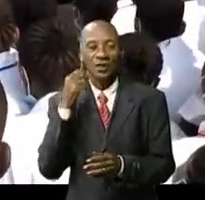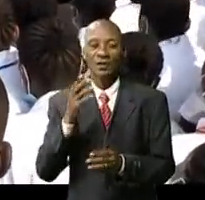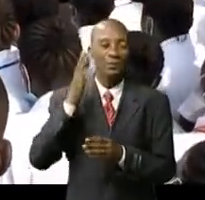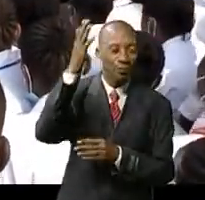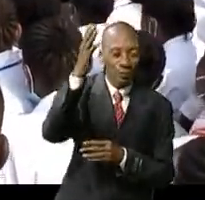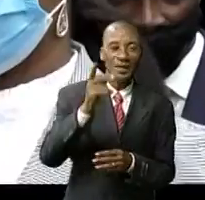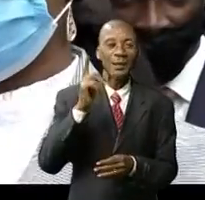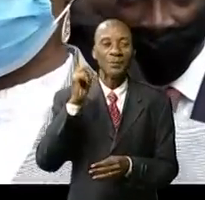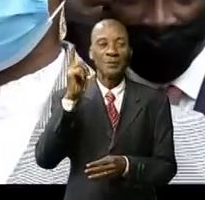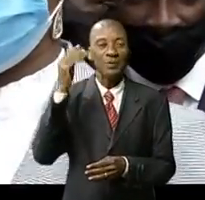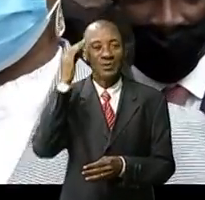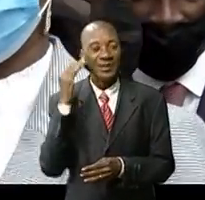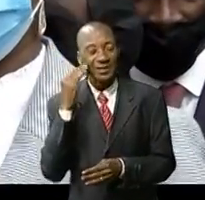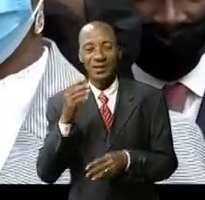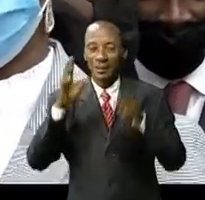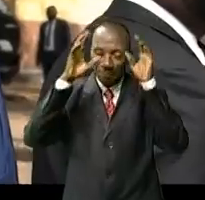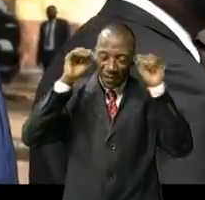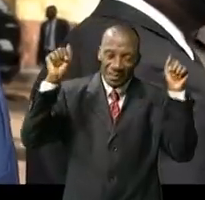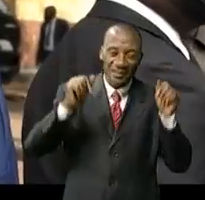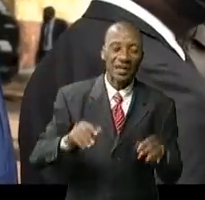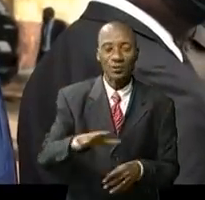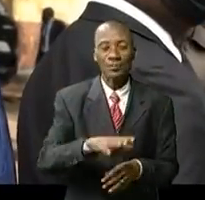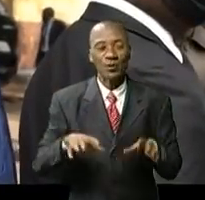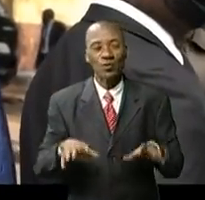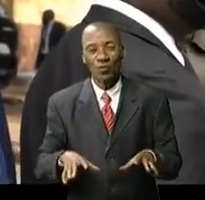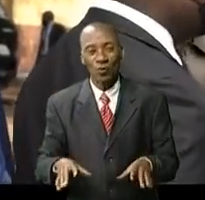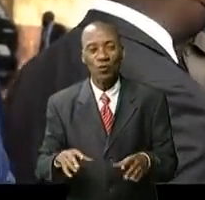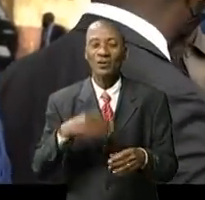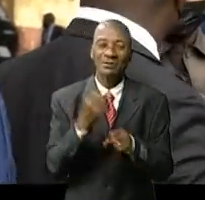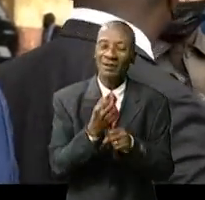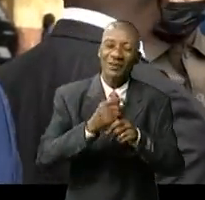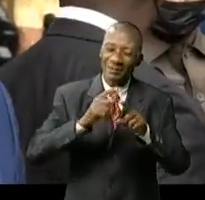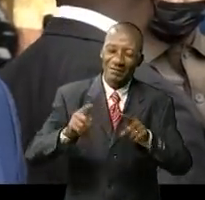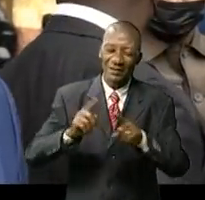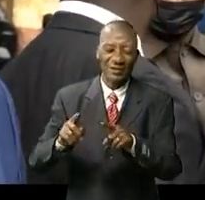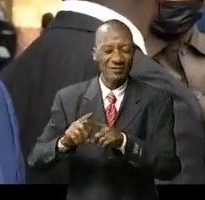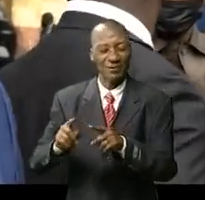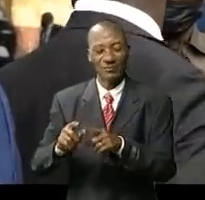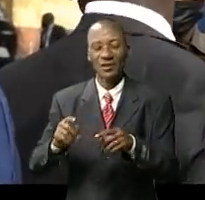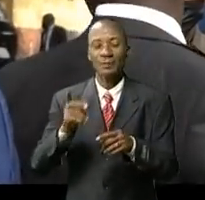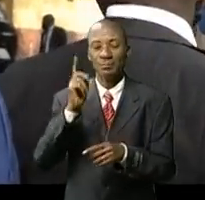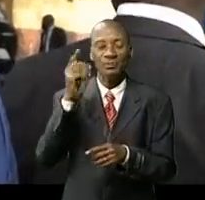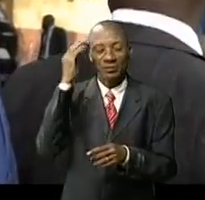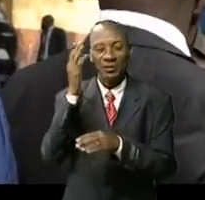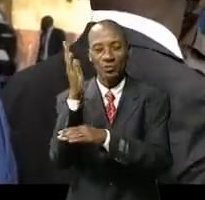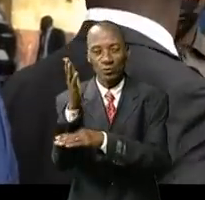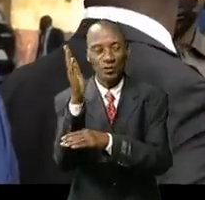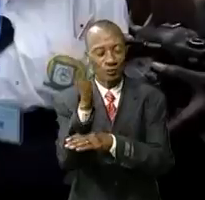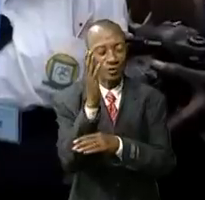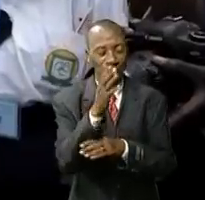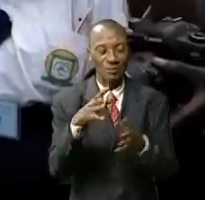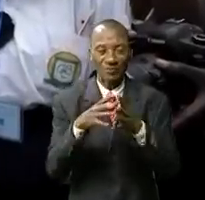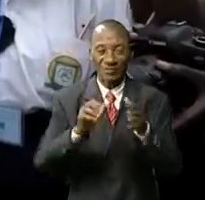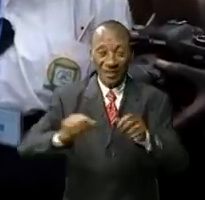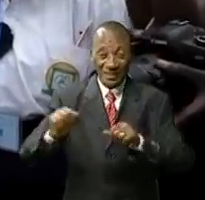et président de la République, tout en leur signifiant que c'est un tournant décisif de leur vie qui vient de commencer. Jean-Michel Samalukonde